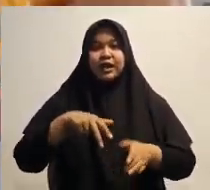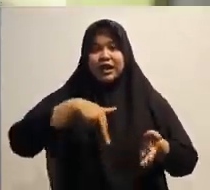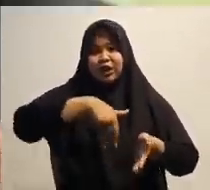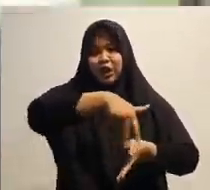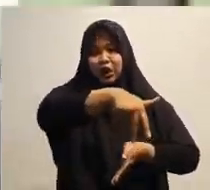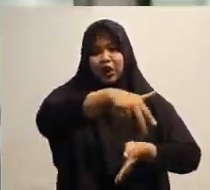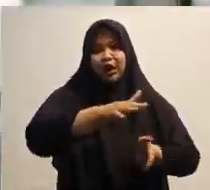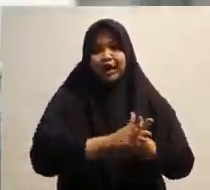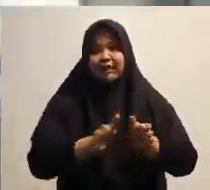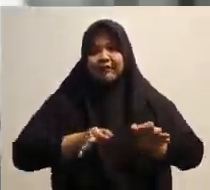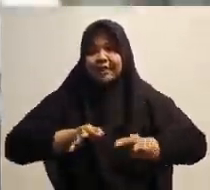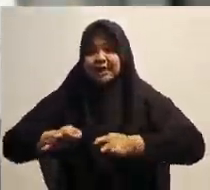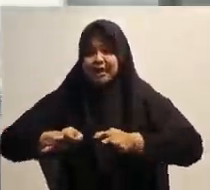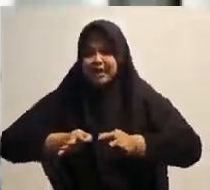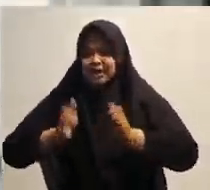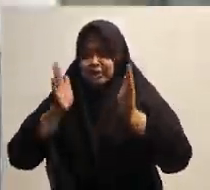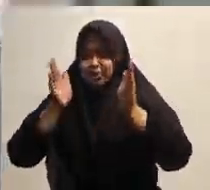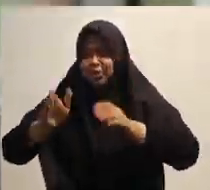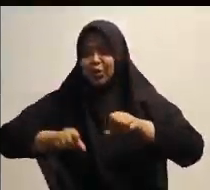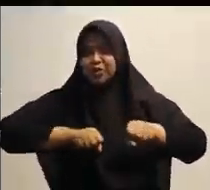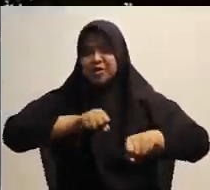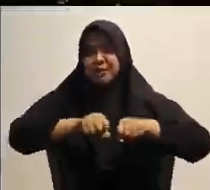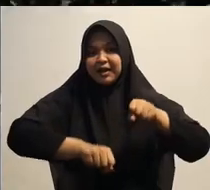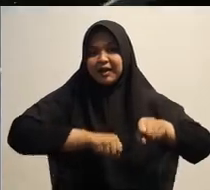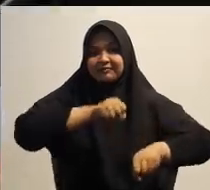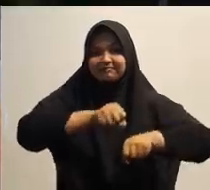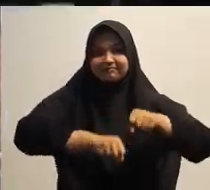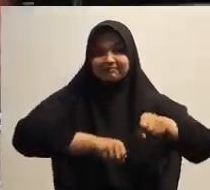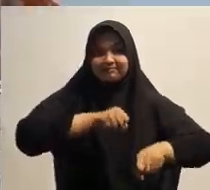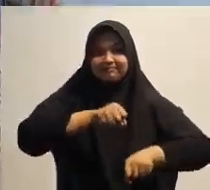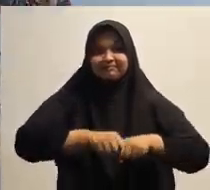dan fasilitas untuk moda transportasi sepeda.